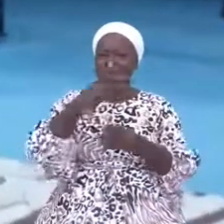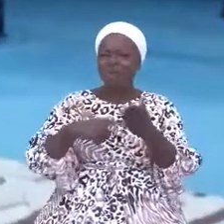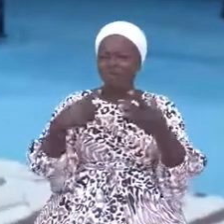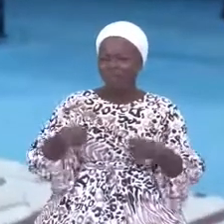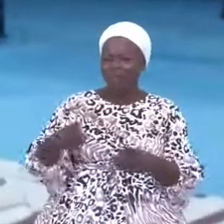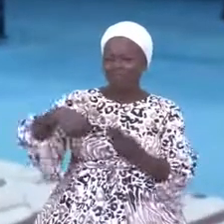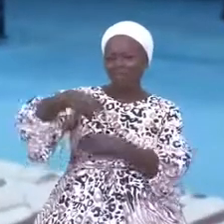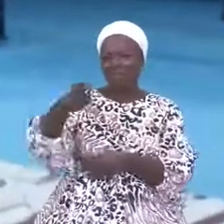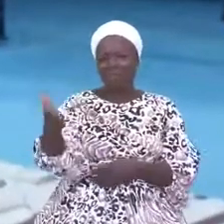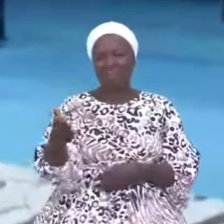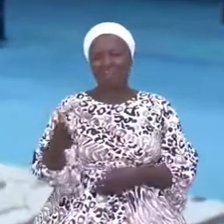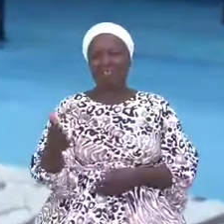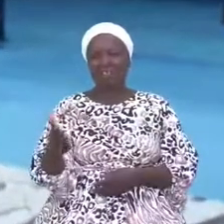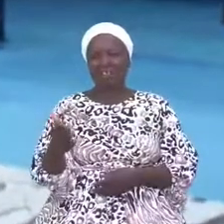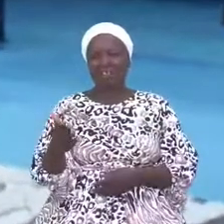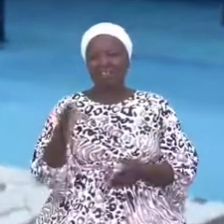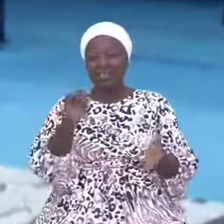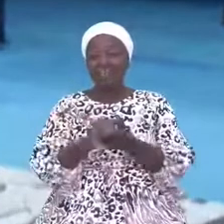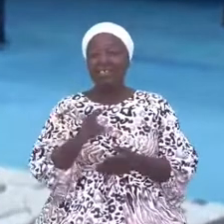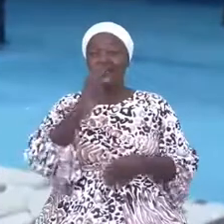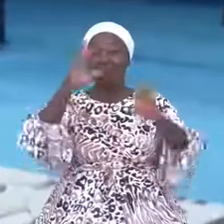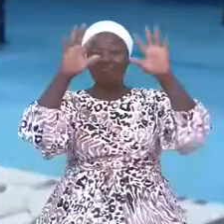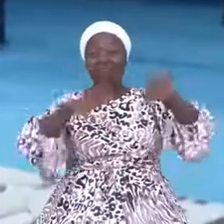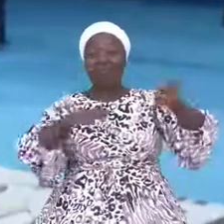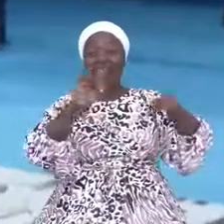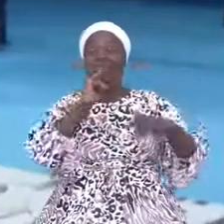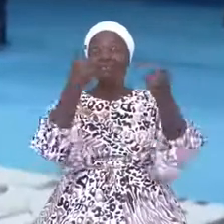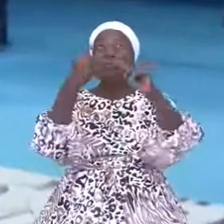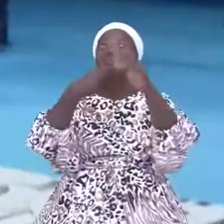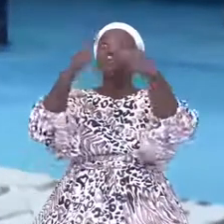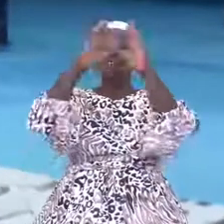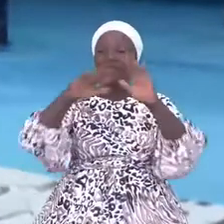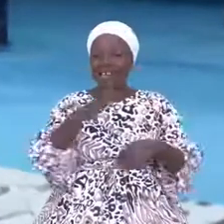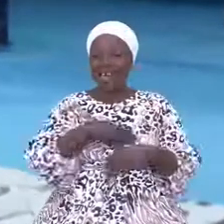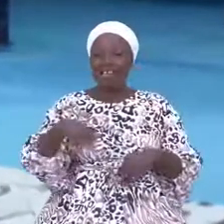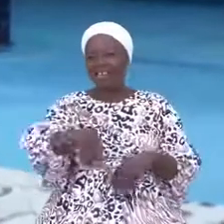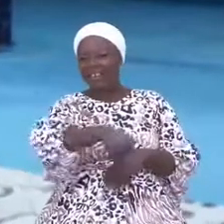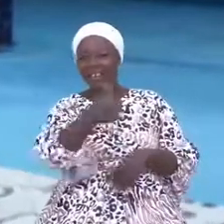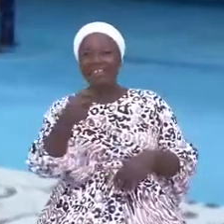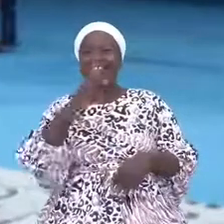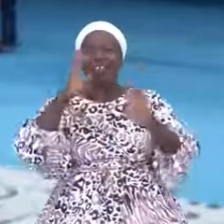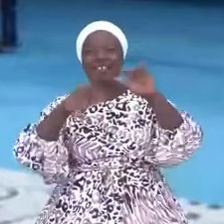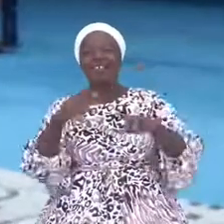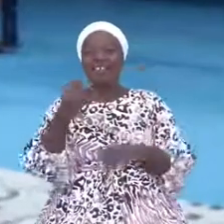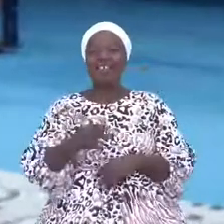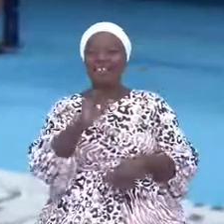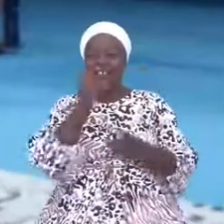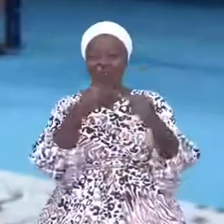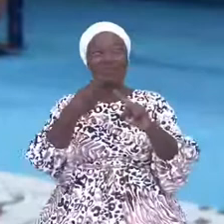Ne t'en fais pas de ce qui se passe autour de toi là-bas. Cette pluie-là vient du